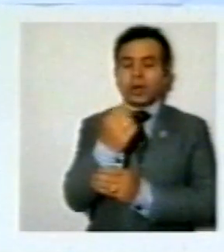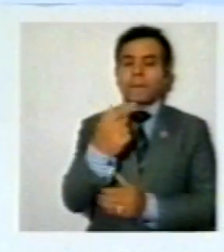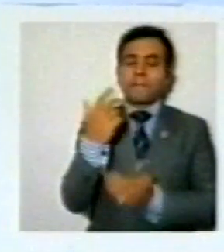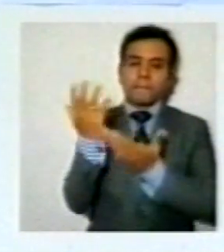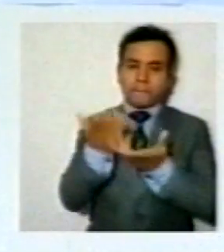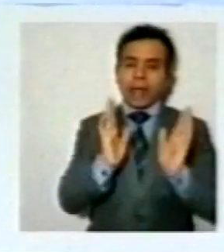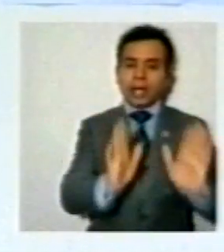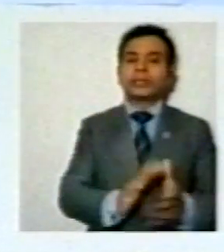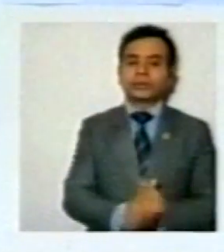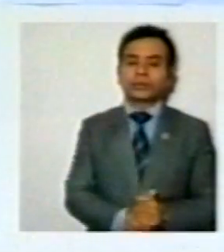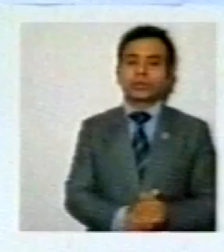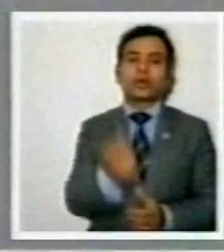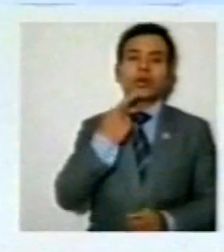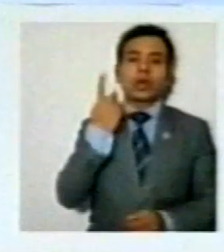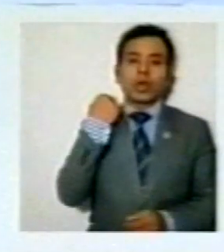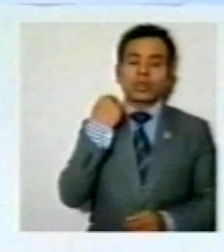12,425।